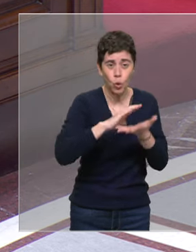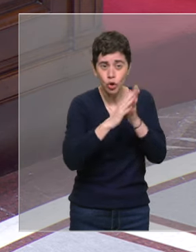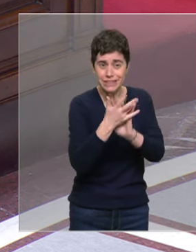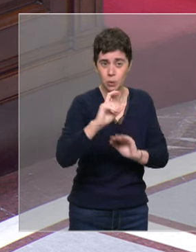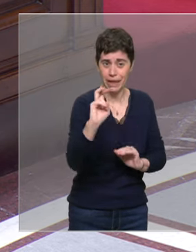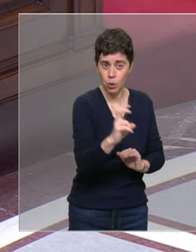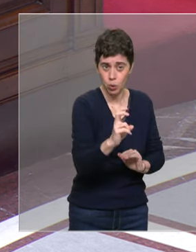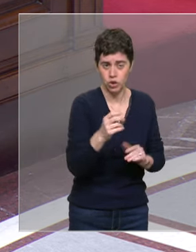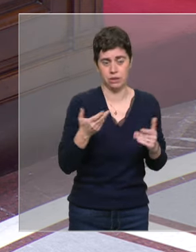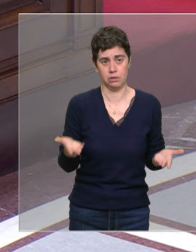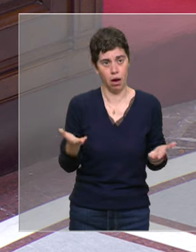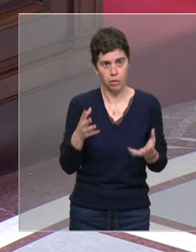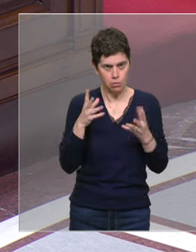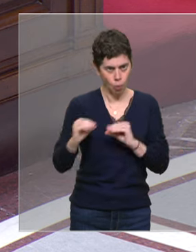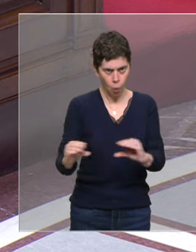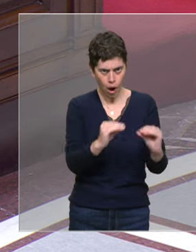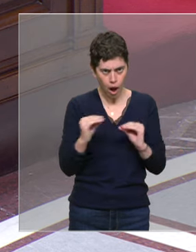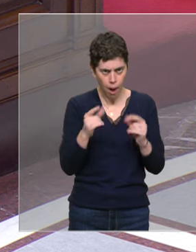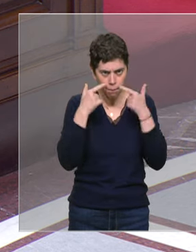écologique. Ce serait très concret. Mais